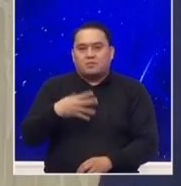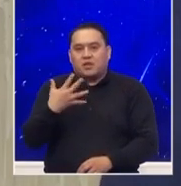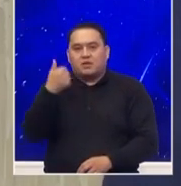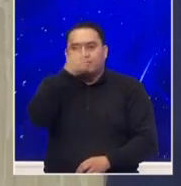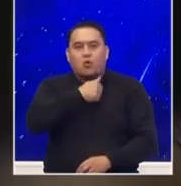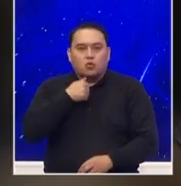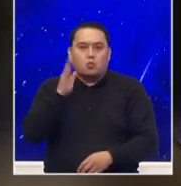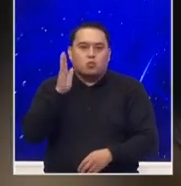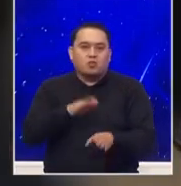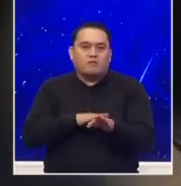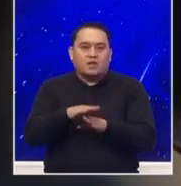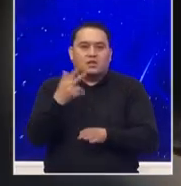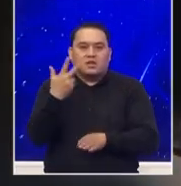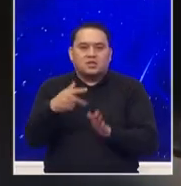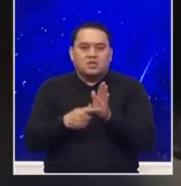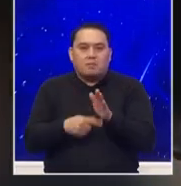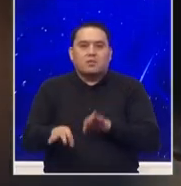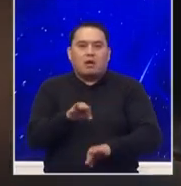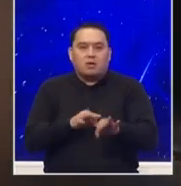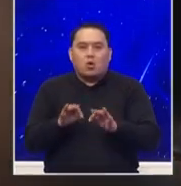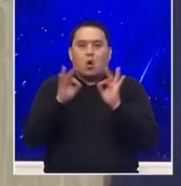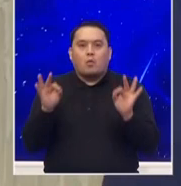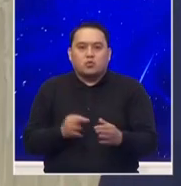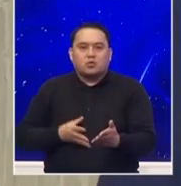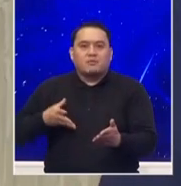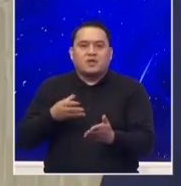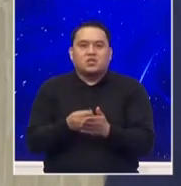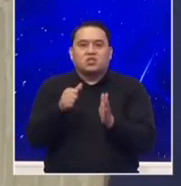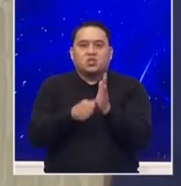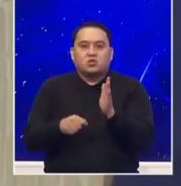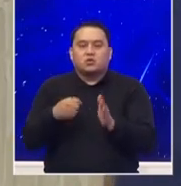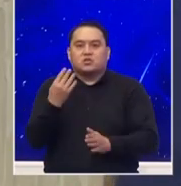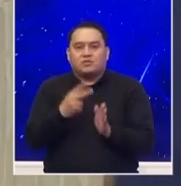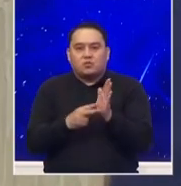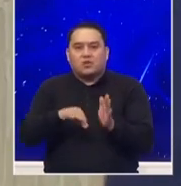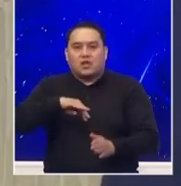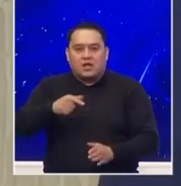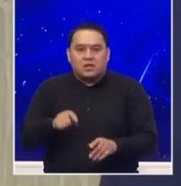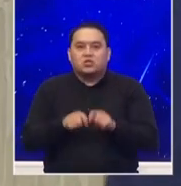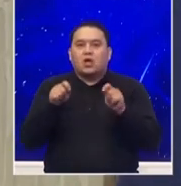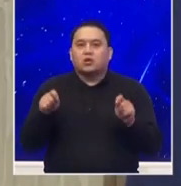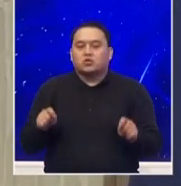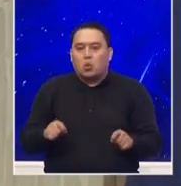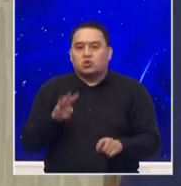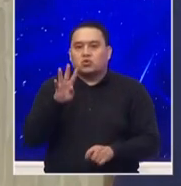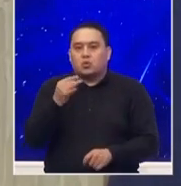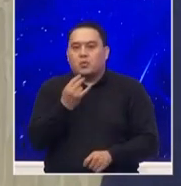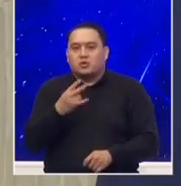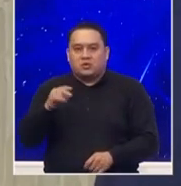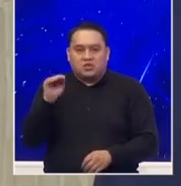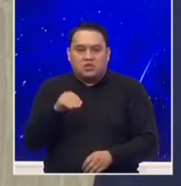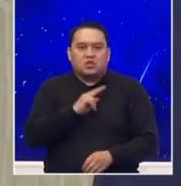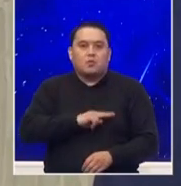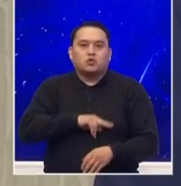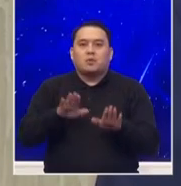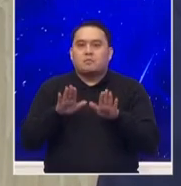2021-2025 годы будет реализовано 37 проектов с общим объемом инвестиций 690 миллиардов тенге, созданием 4,5 тысяч